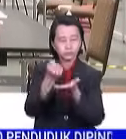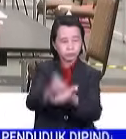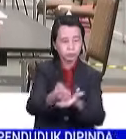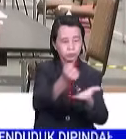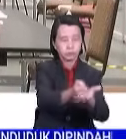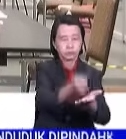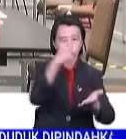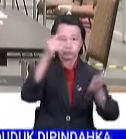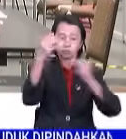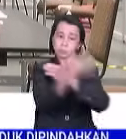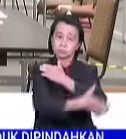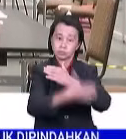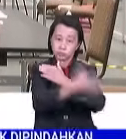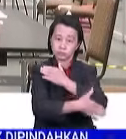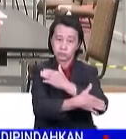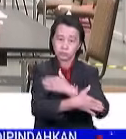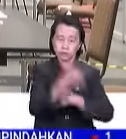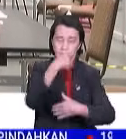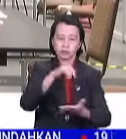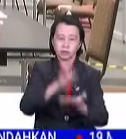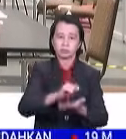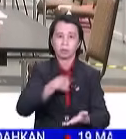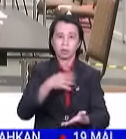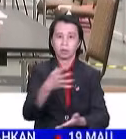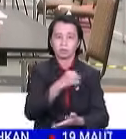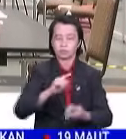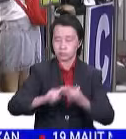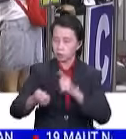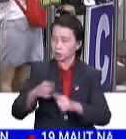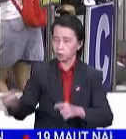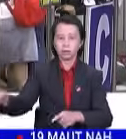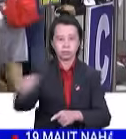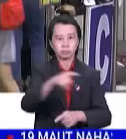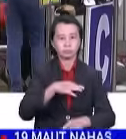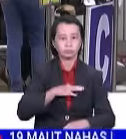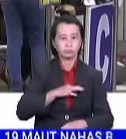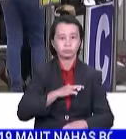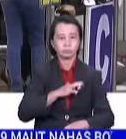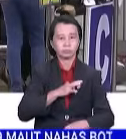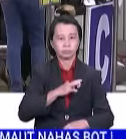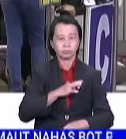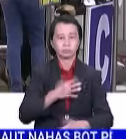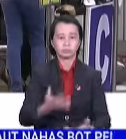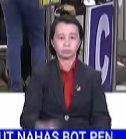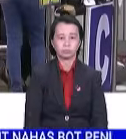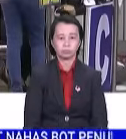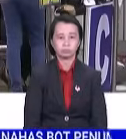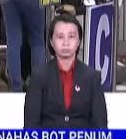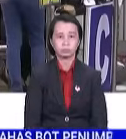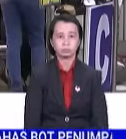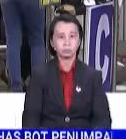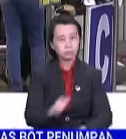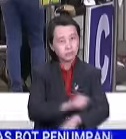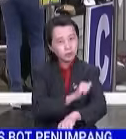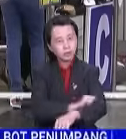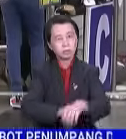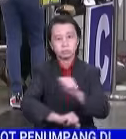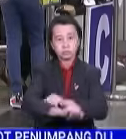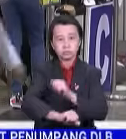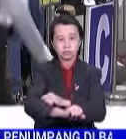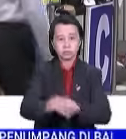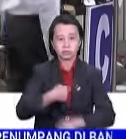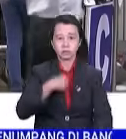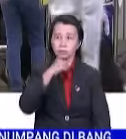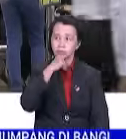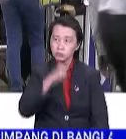itu ini tekan kode saya kepada semua katakan CP itu pengorbanan generasinya saya